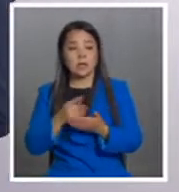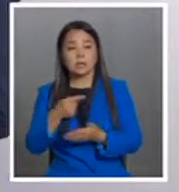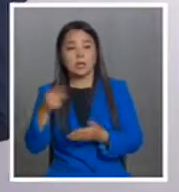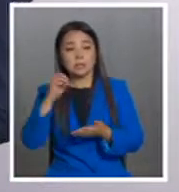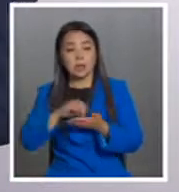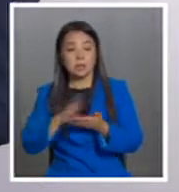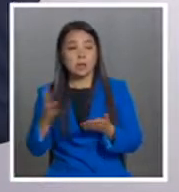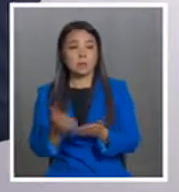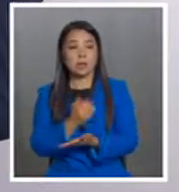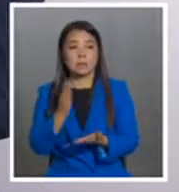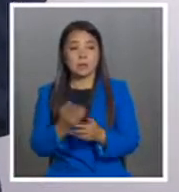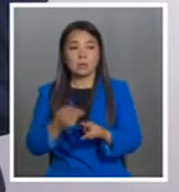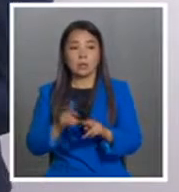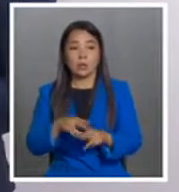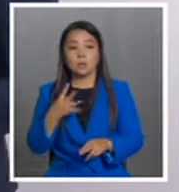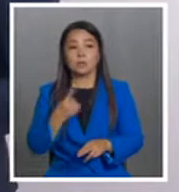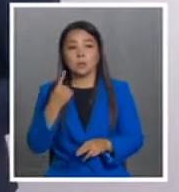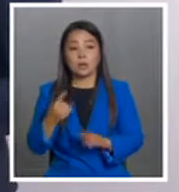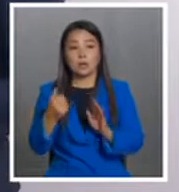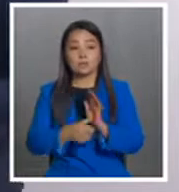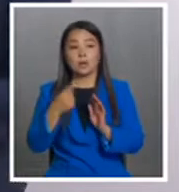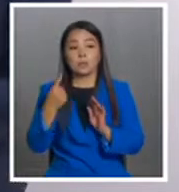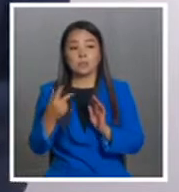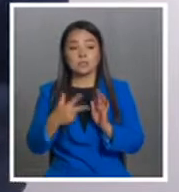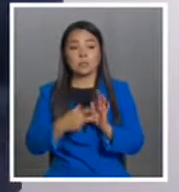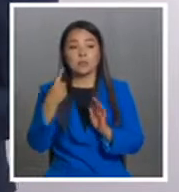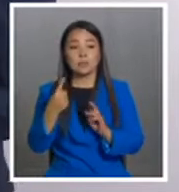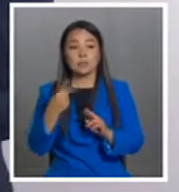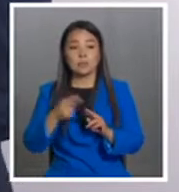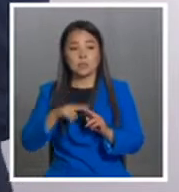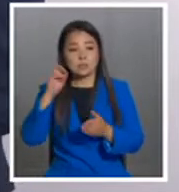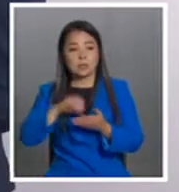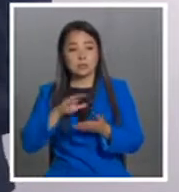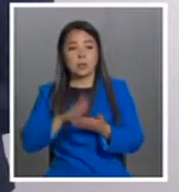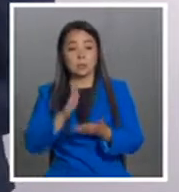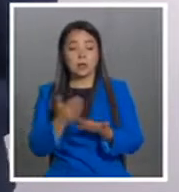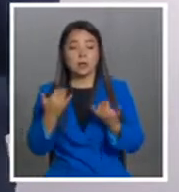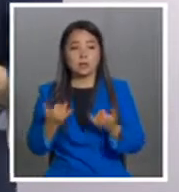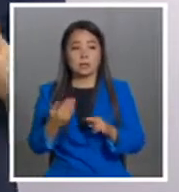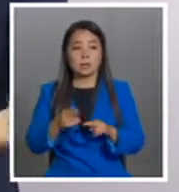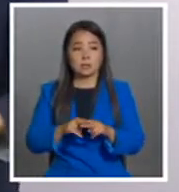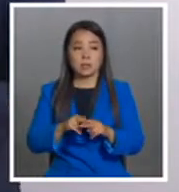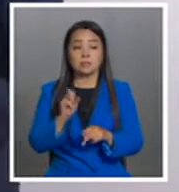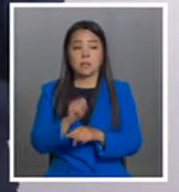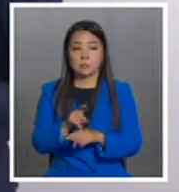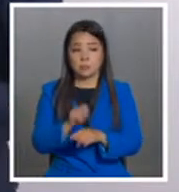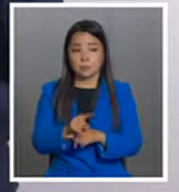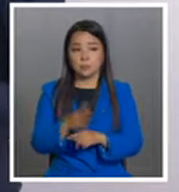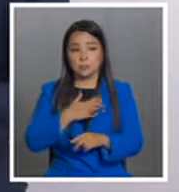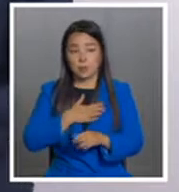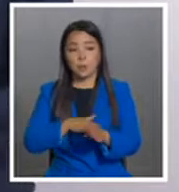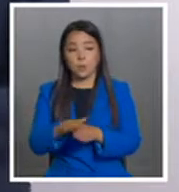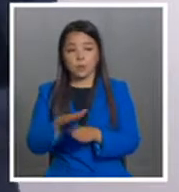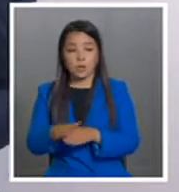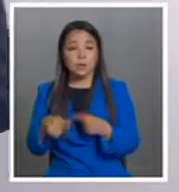Олар 4-тен 1, 6-дан 1 және 8-ден 1 бөлшектері болады. Енді біз бұл тапсырманы орындауын